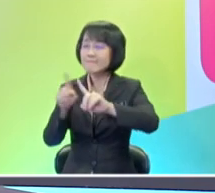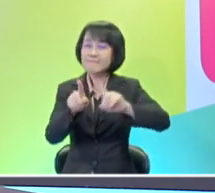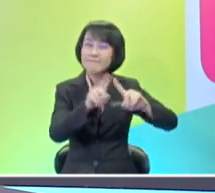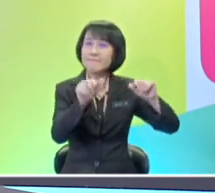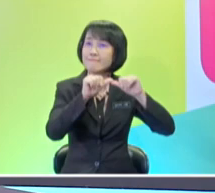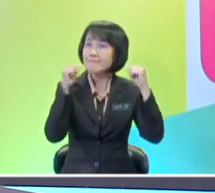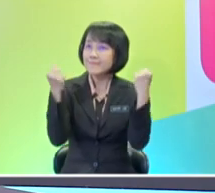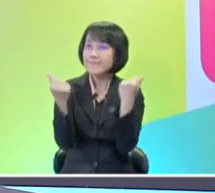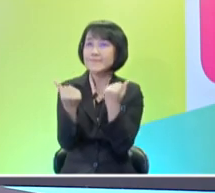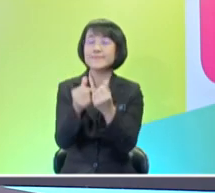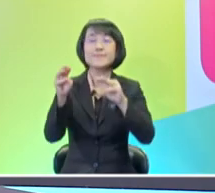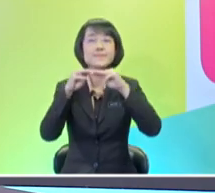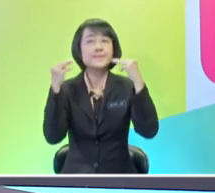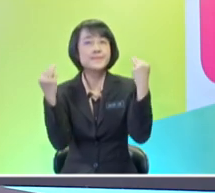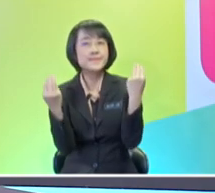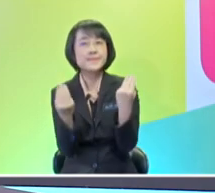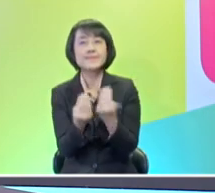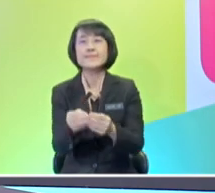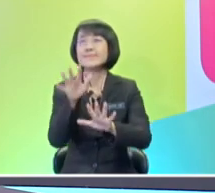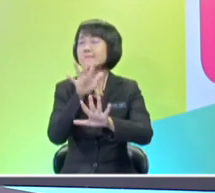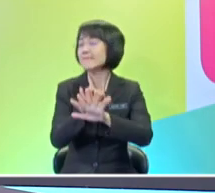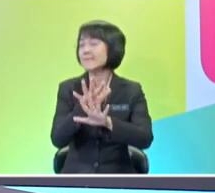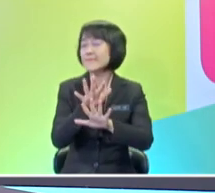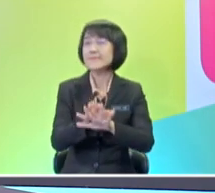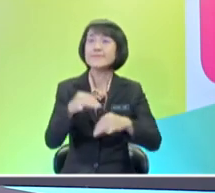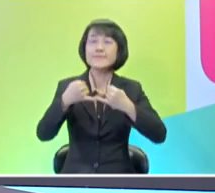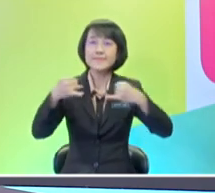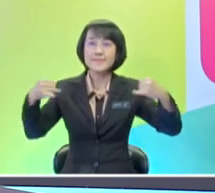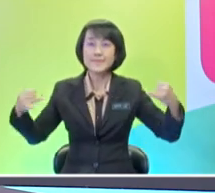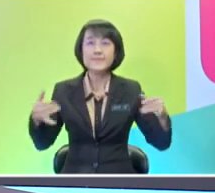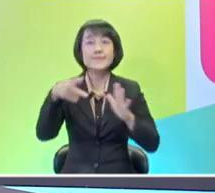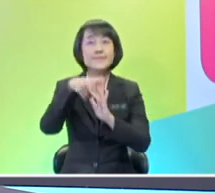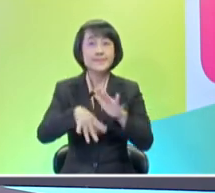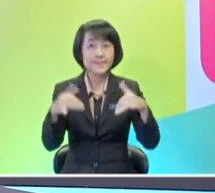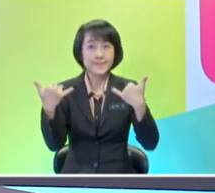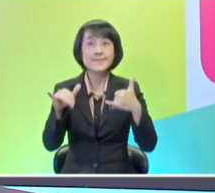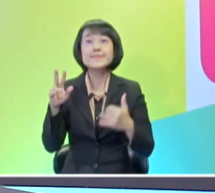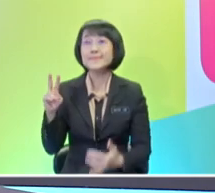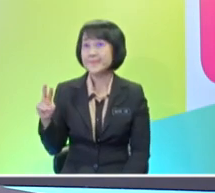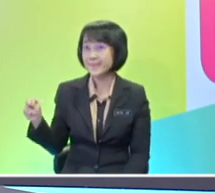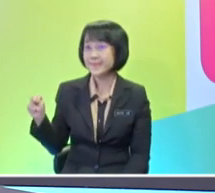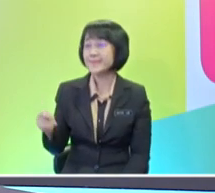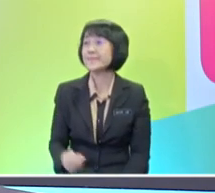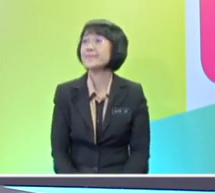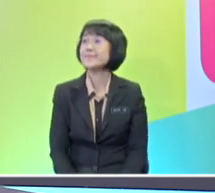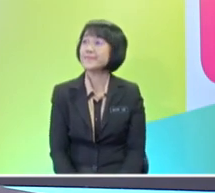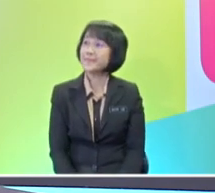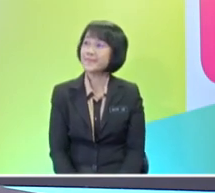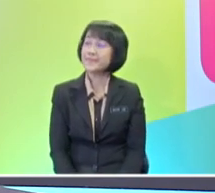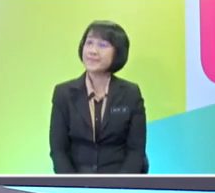kita ada banyak sangat jenis permainan dan serasa seperti sebelum-sebelum ini dan diterangkai